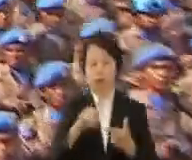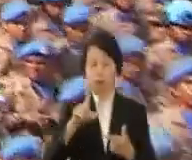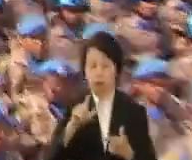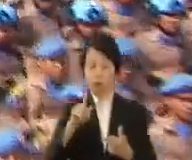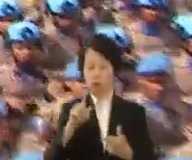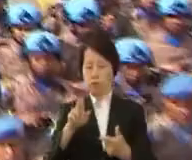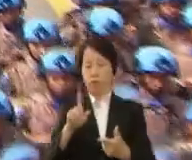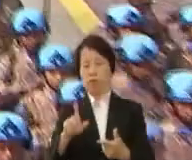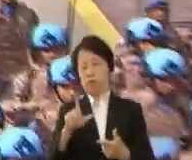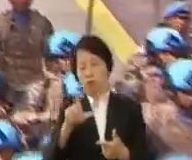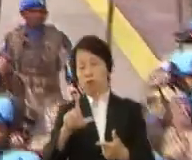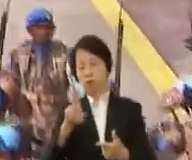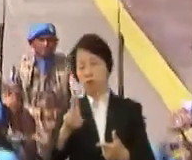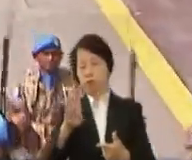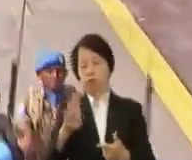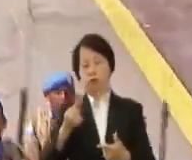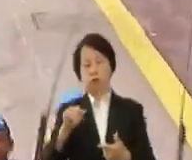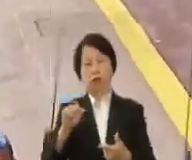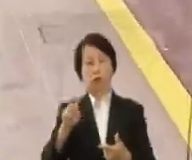sehingga sekarang.